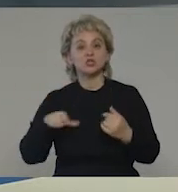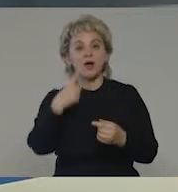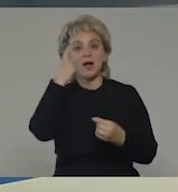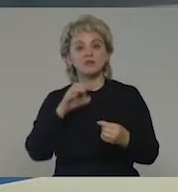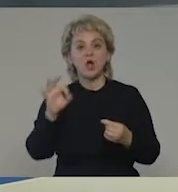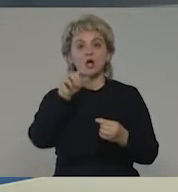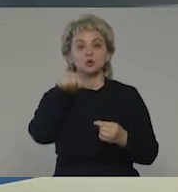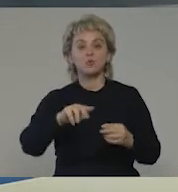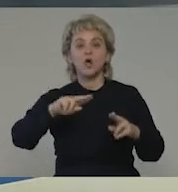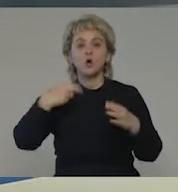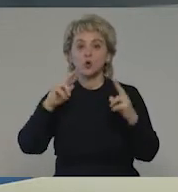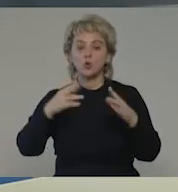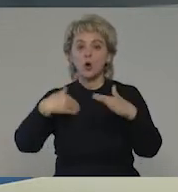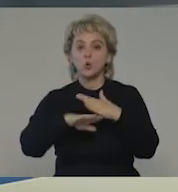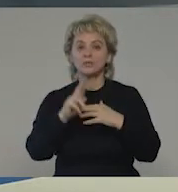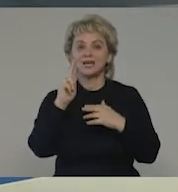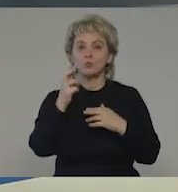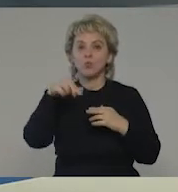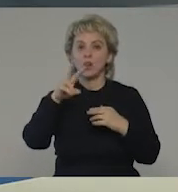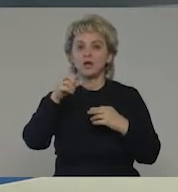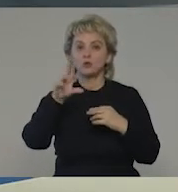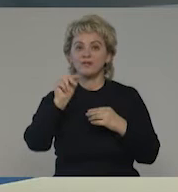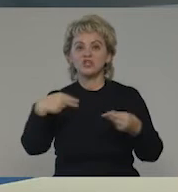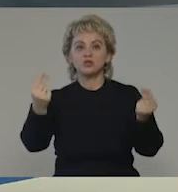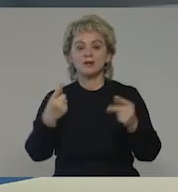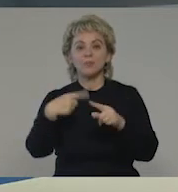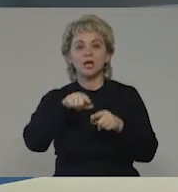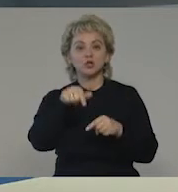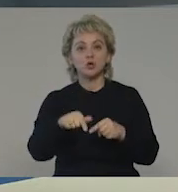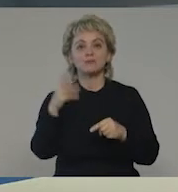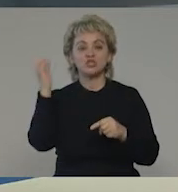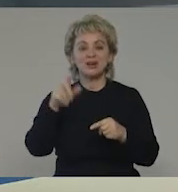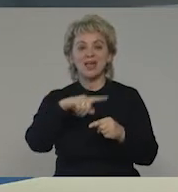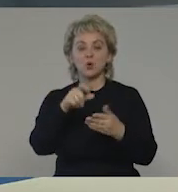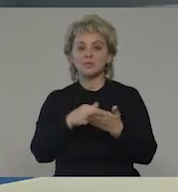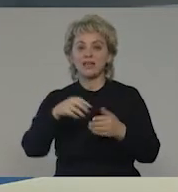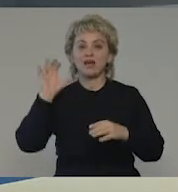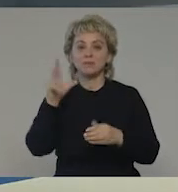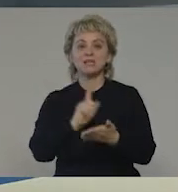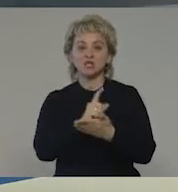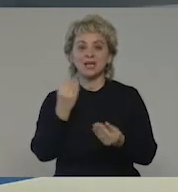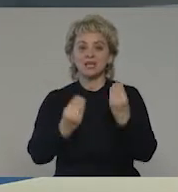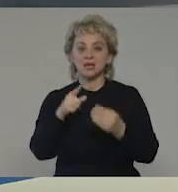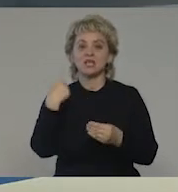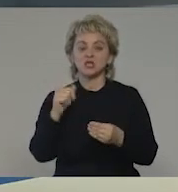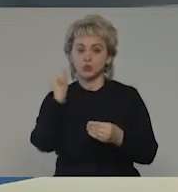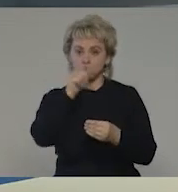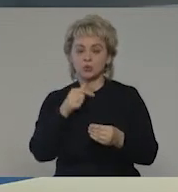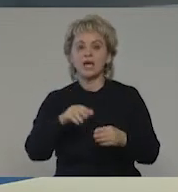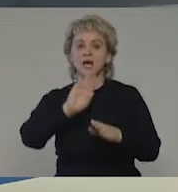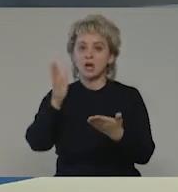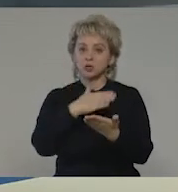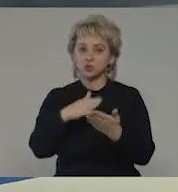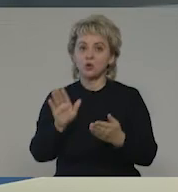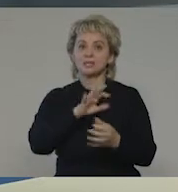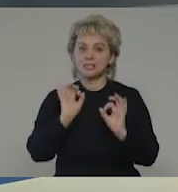Ростов-Дон объявил о том, что из клуба уходит Катарина Булатович. Контракт, по которому черногорская гандболистка должна была отыграть еще один сезон, расторгнут